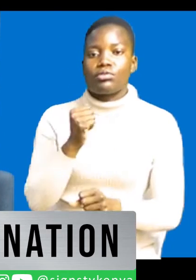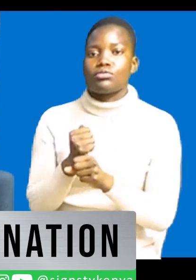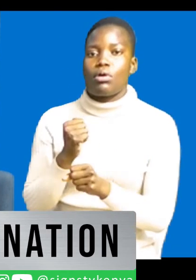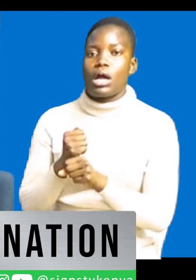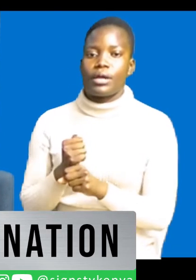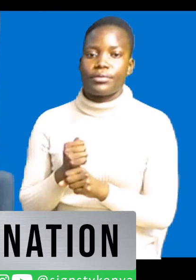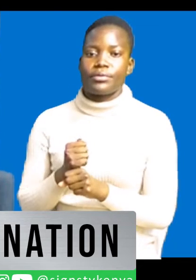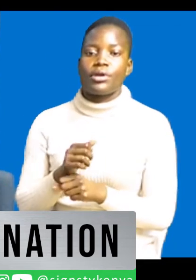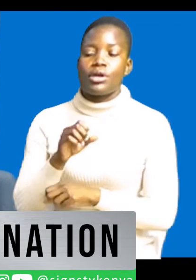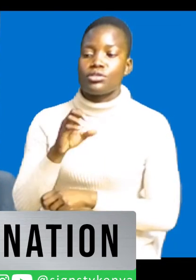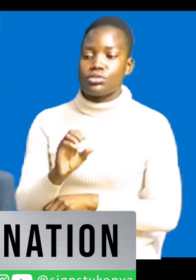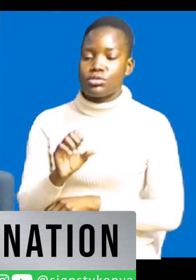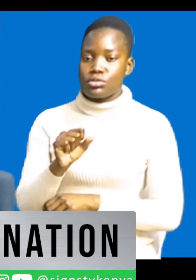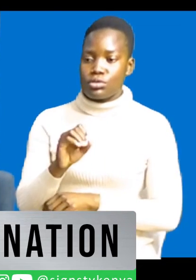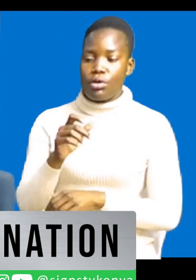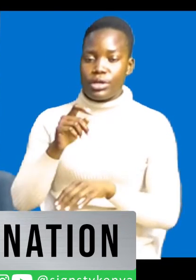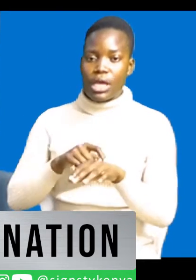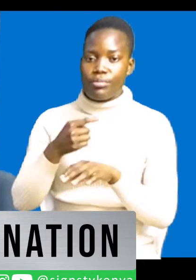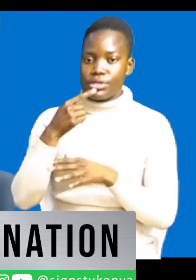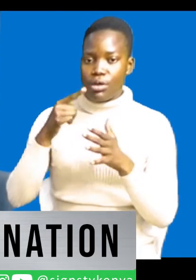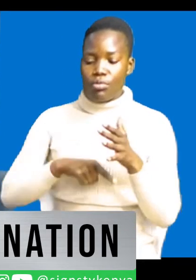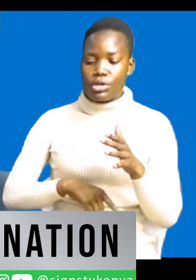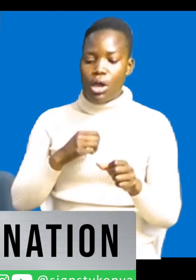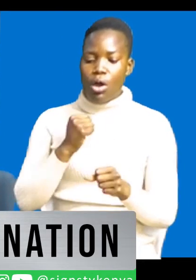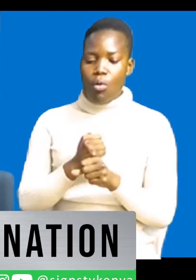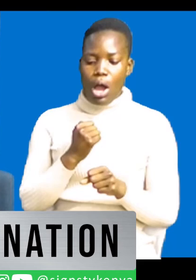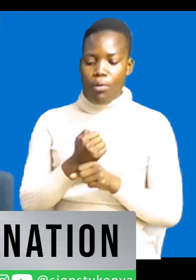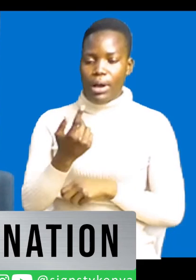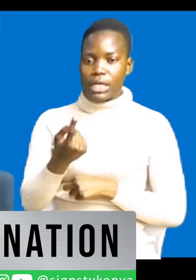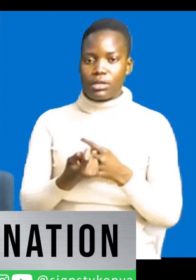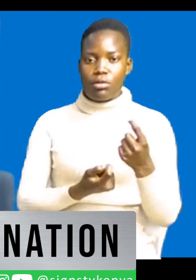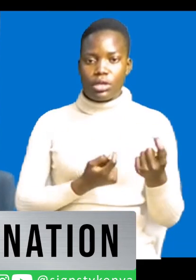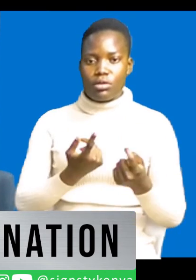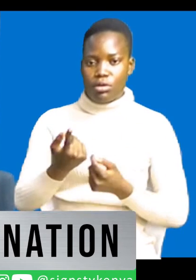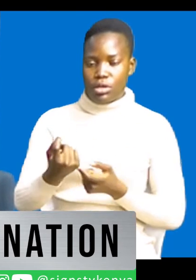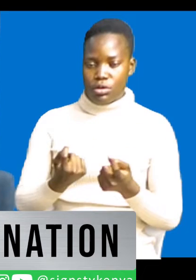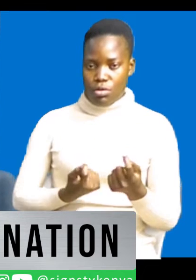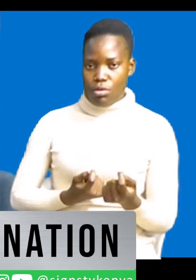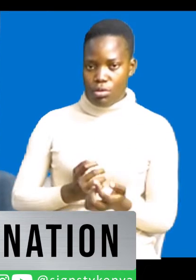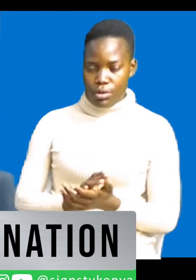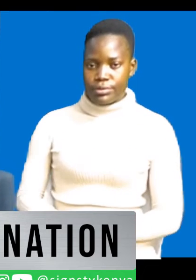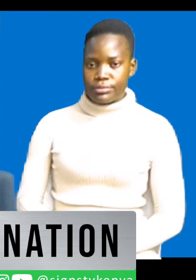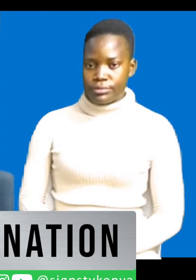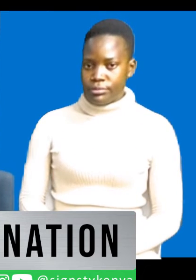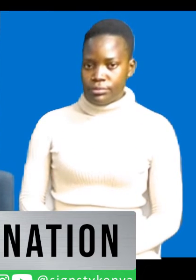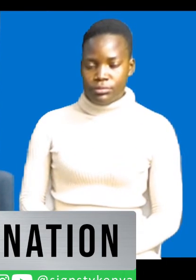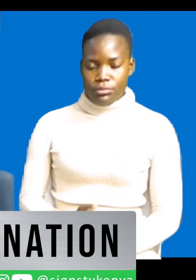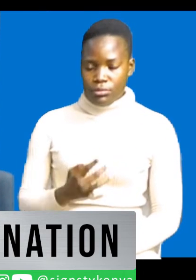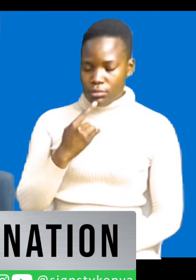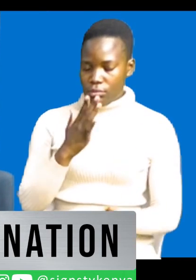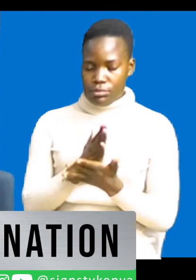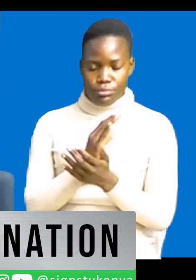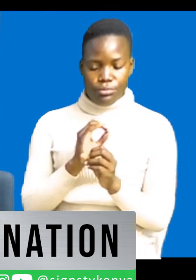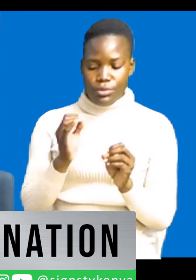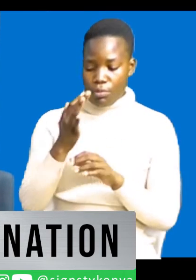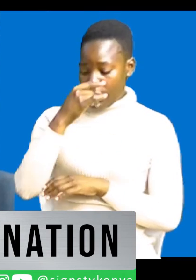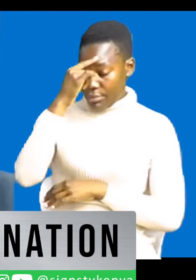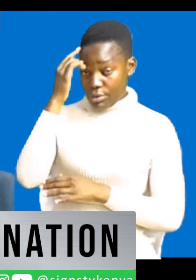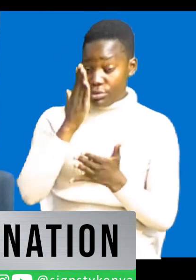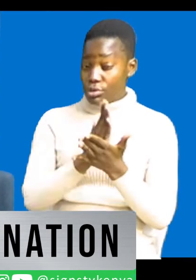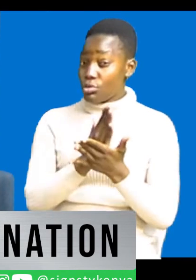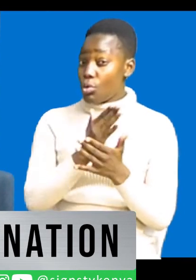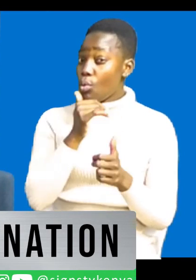zote. So when you tell me that ati hizi kazi sijui kidogo hapa yenyewe kuna vile atuambiani ukweli, kwa sababu ukweli